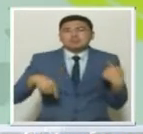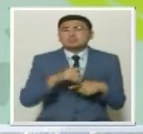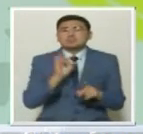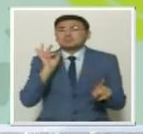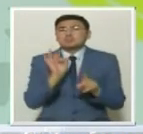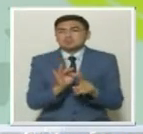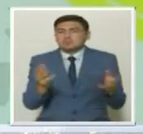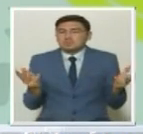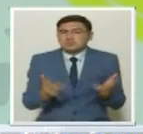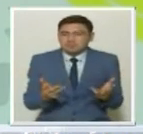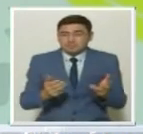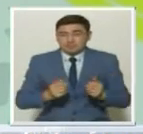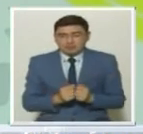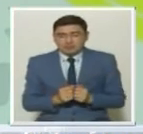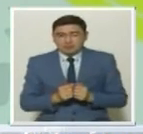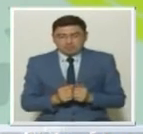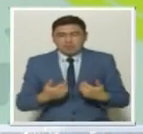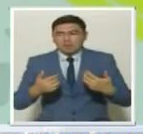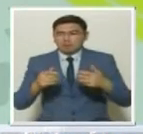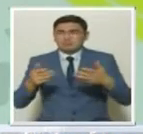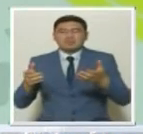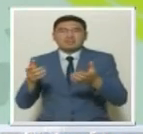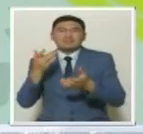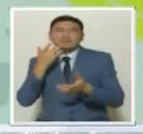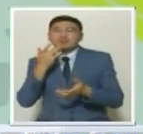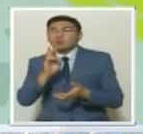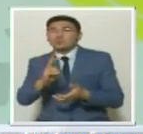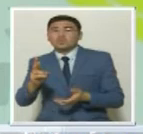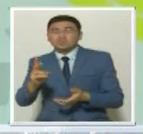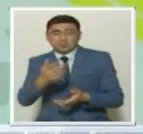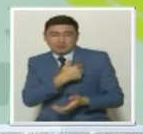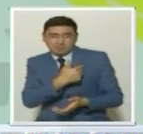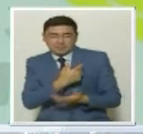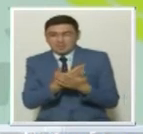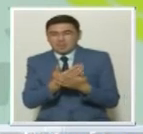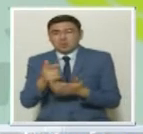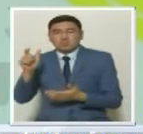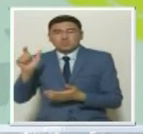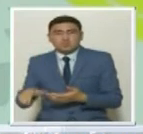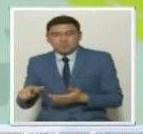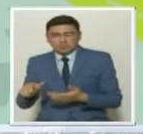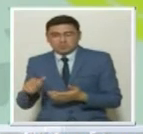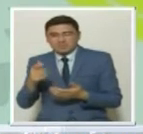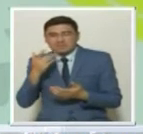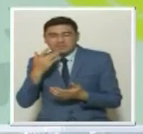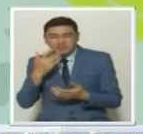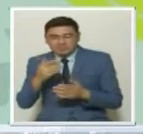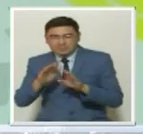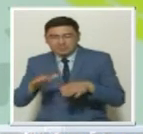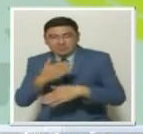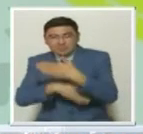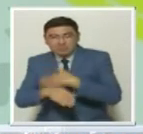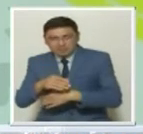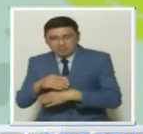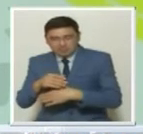– организовать, мобилизовать все заинтересованные стороны. Это специалисты, которые работают с особыми